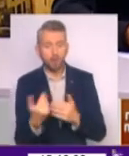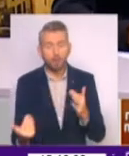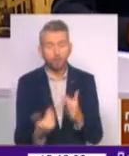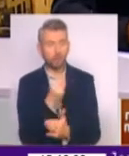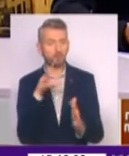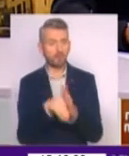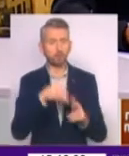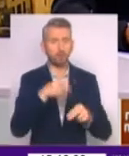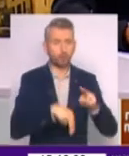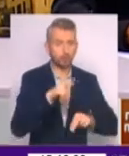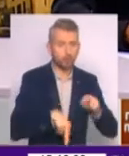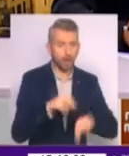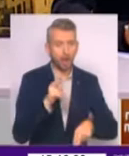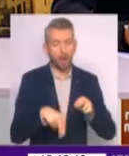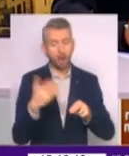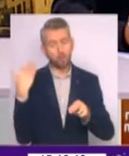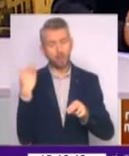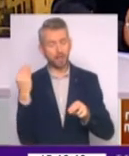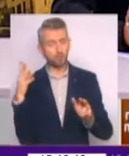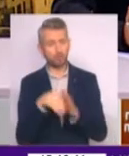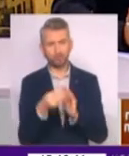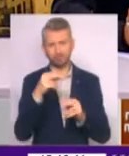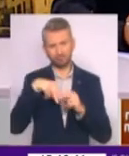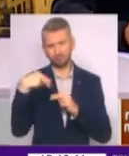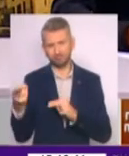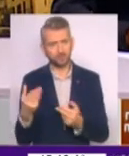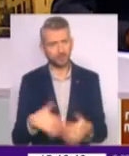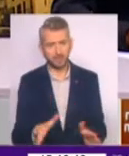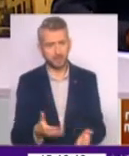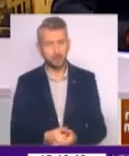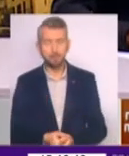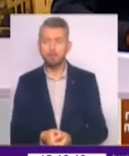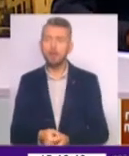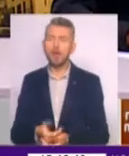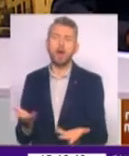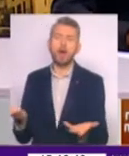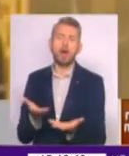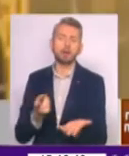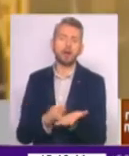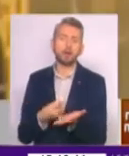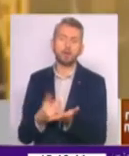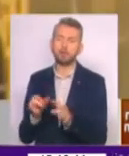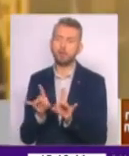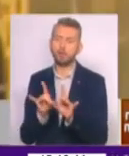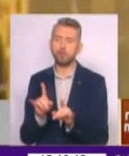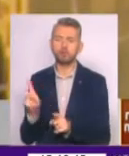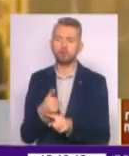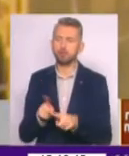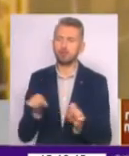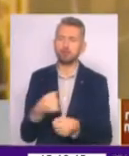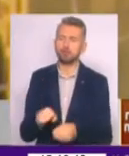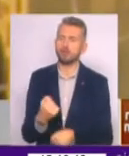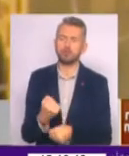добудовує, попередньому інвестору відшкодовуються кошти. А які аргументи вам наводили з приводу того, чому це неможливо